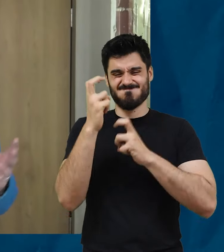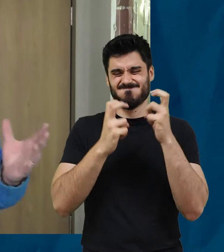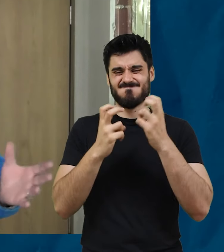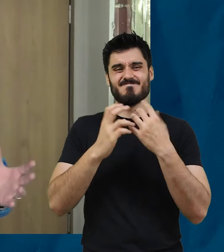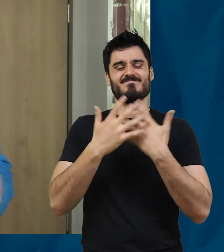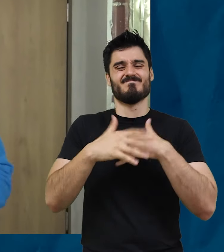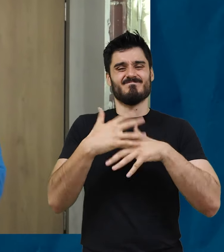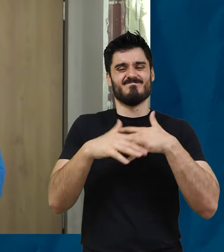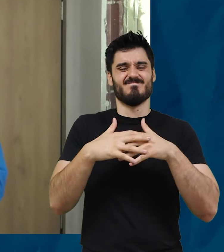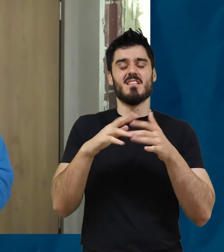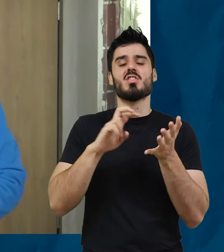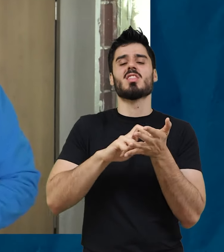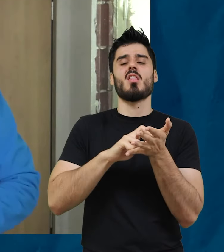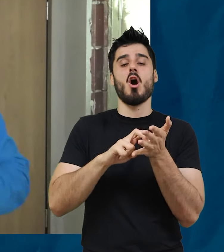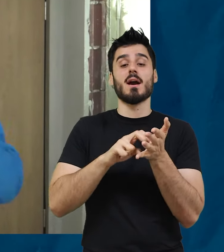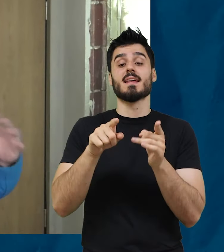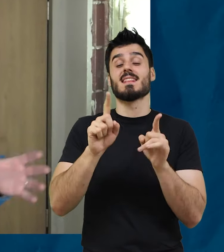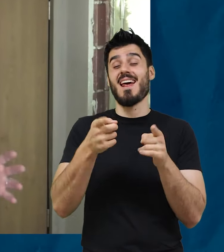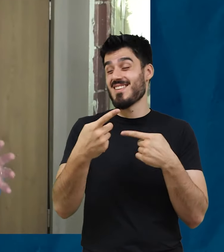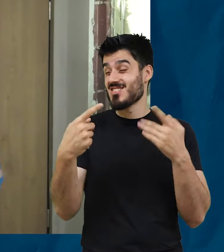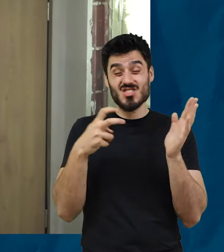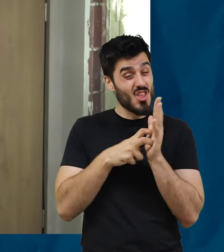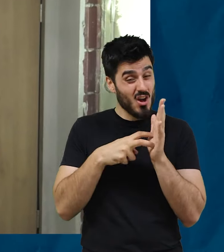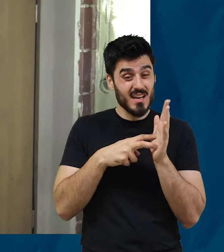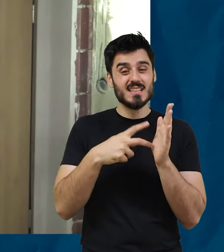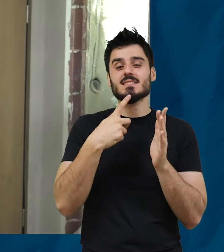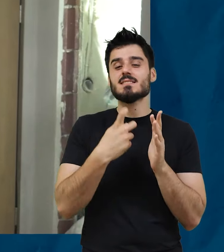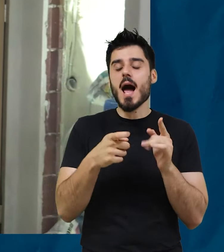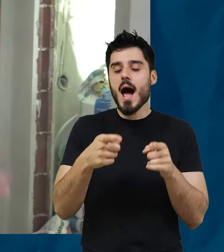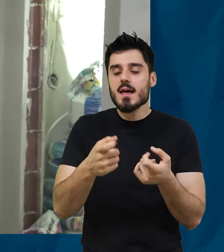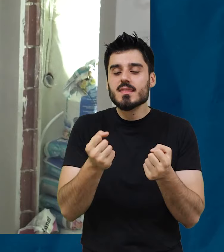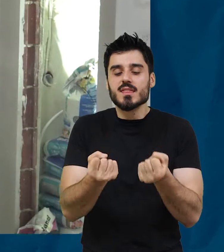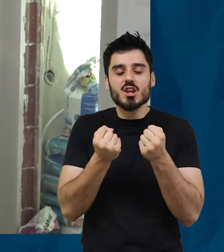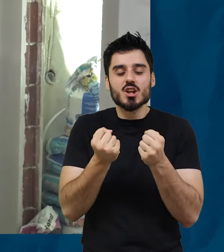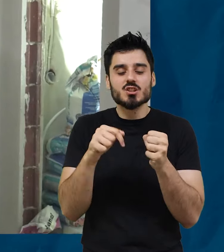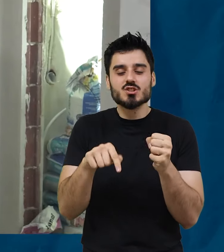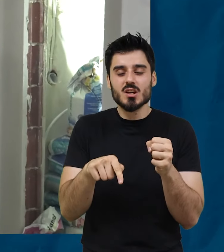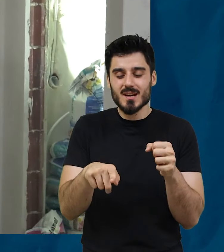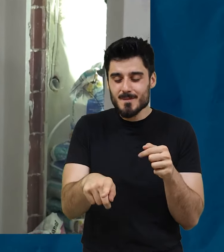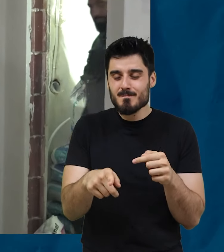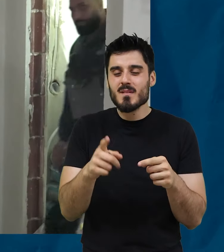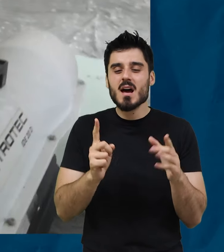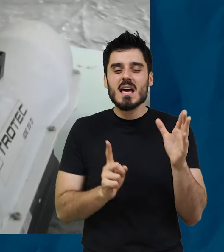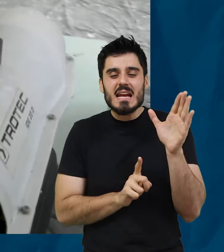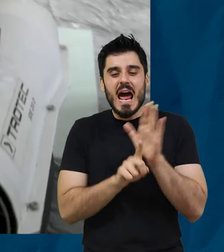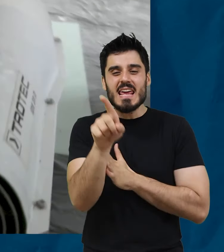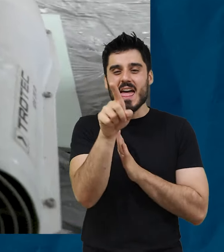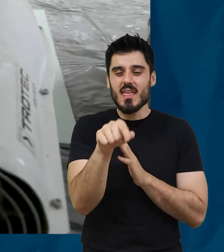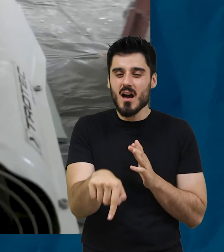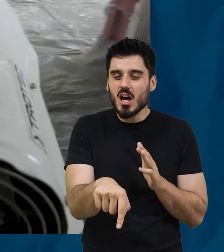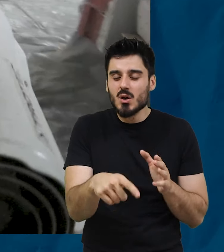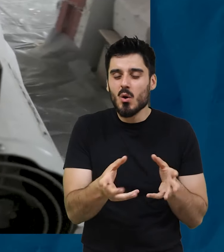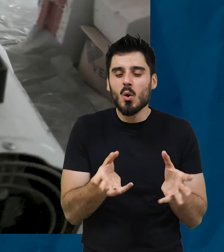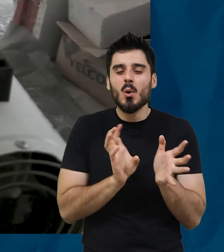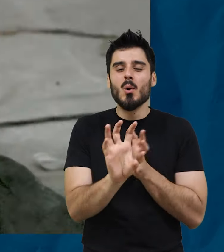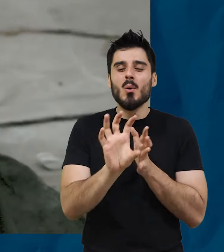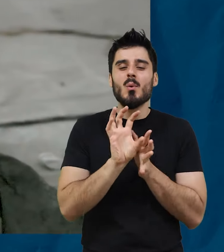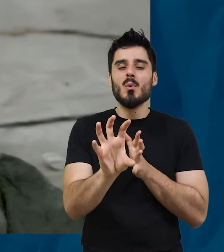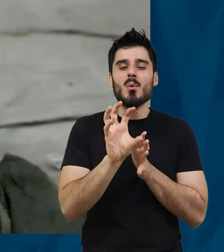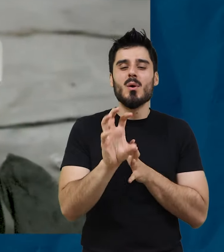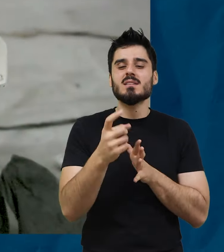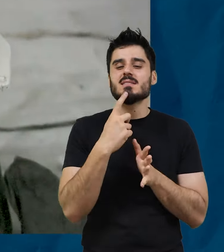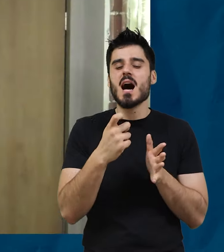да произведе ток, а този ток ни е необходим, освен да работиме, да поддържаме ето тази невероятна ракета. Ние я наричаме ракета, защото тя